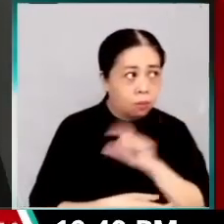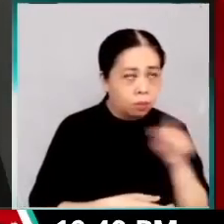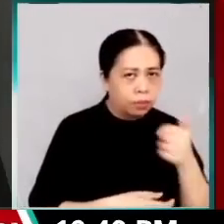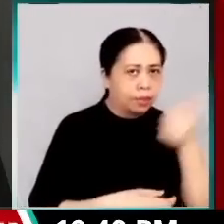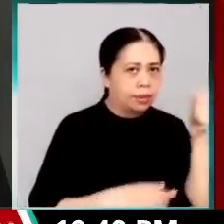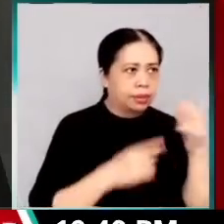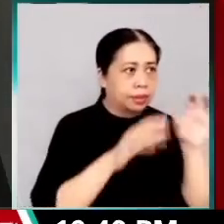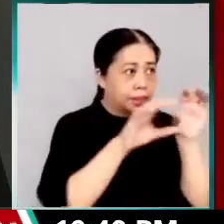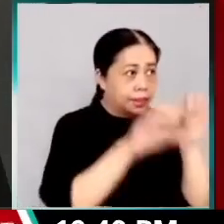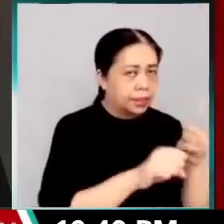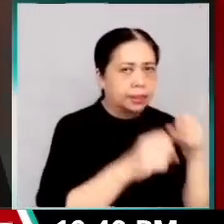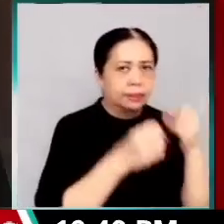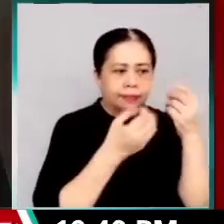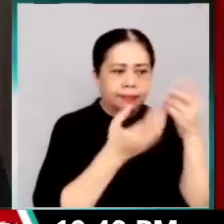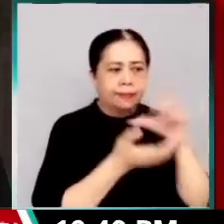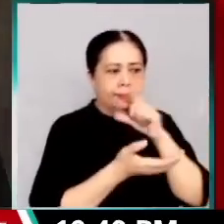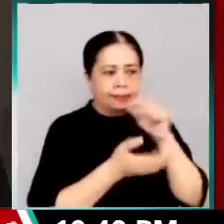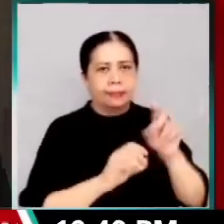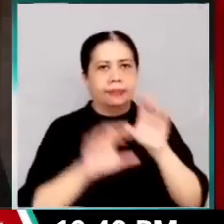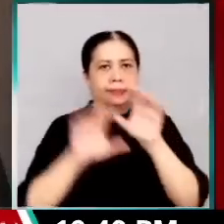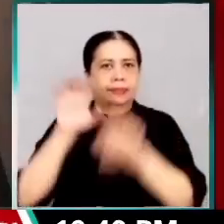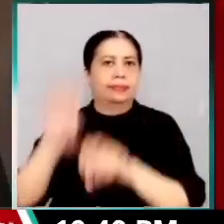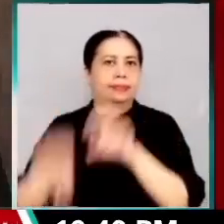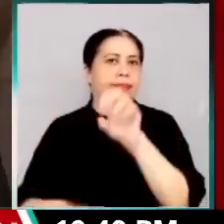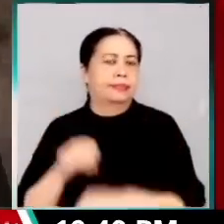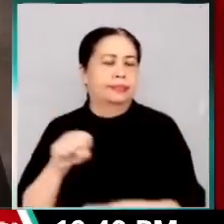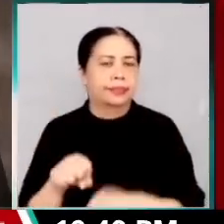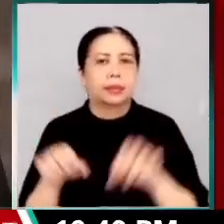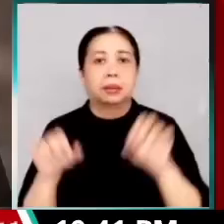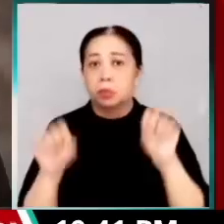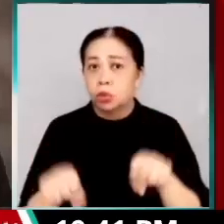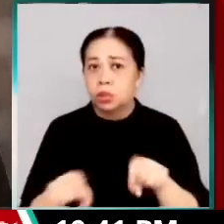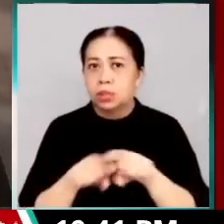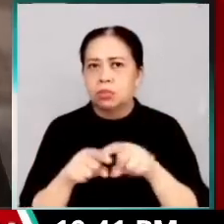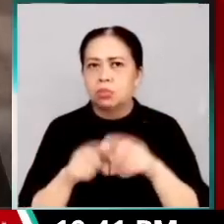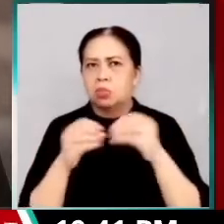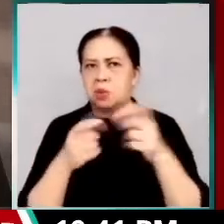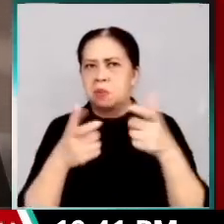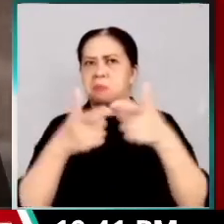naarestong drug personalities. Posible rin daw may mas malaki pa itong